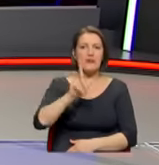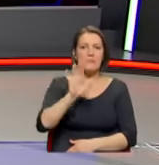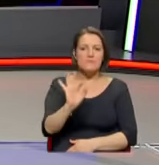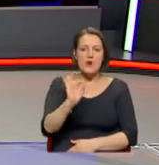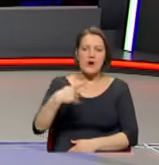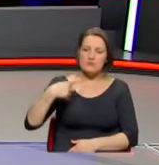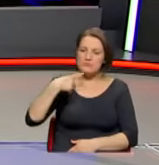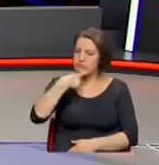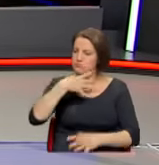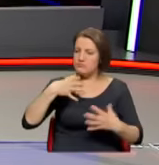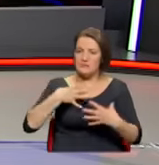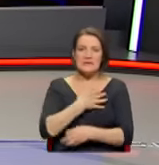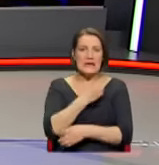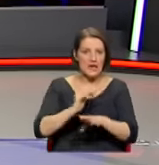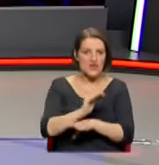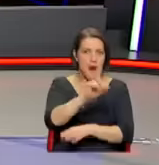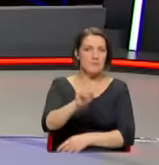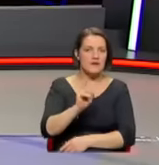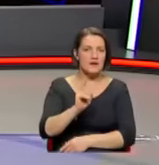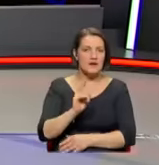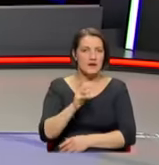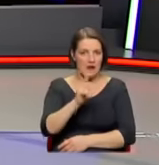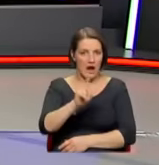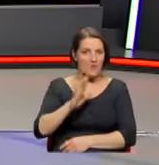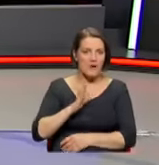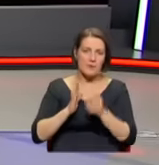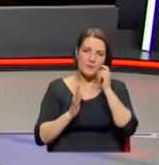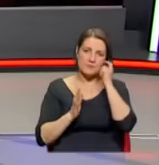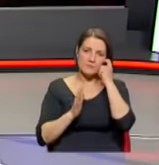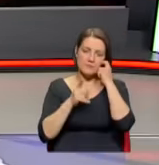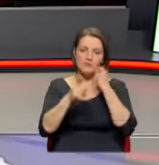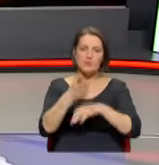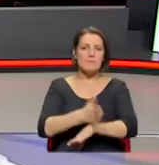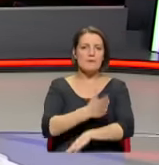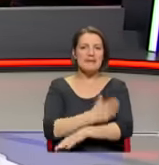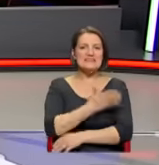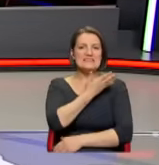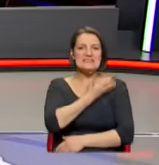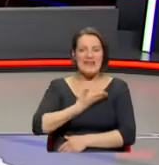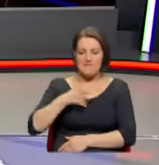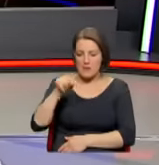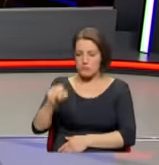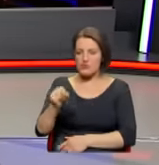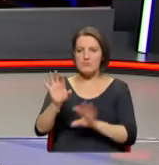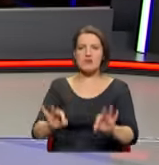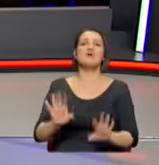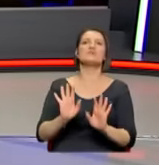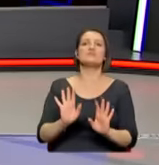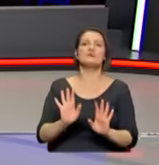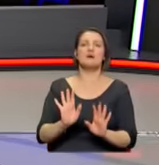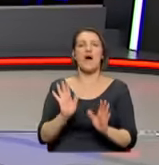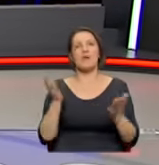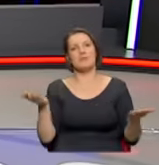Böyle zorluklar, böyle sıkıntılar yaşarlar mı? Yaşamalılar mı? Bu memleketi sevmek buradan başlamaz mı?